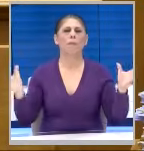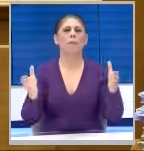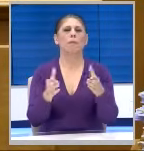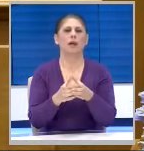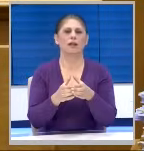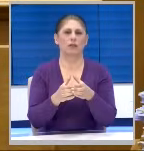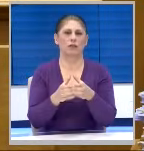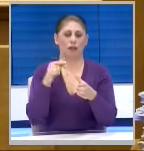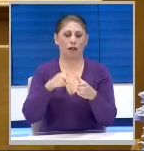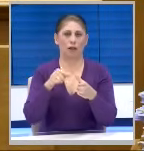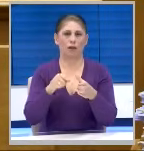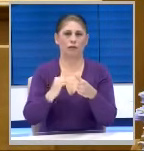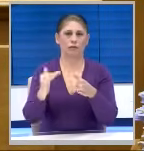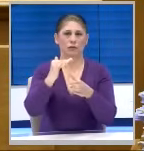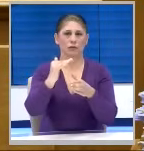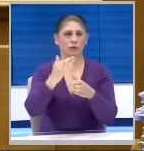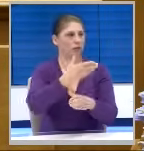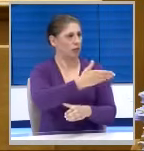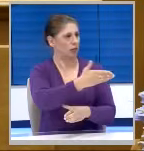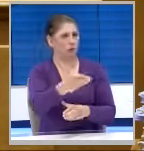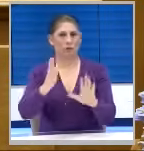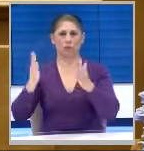παράταξη και τον χειρο